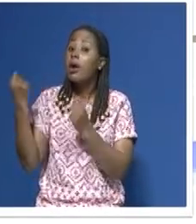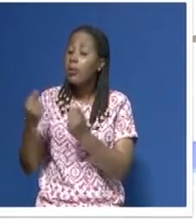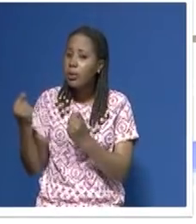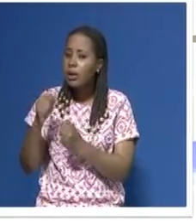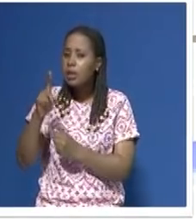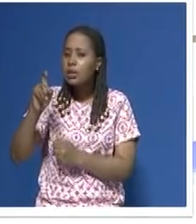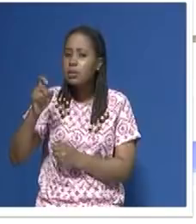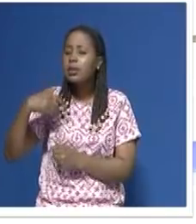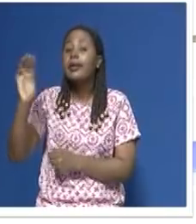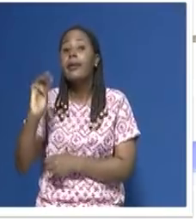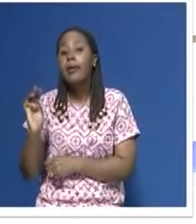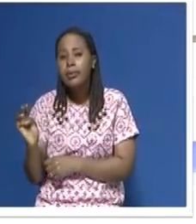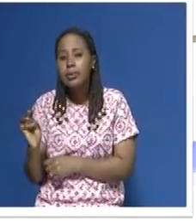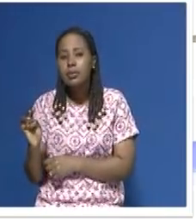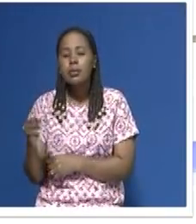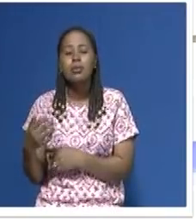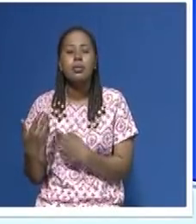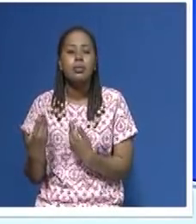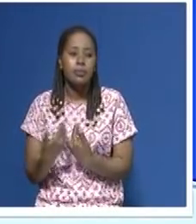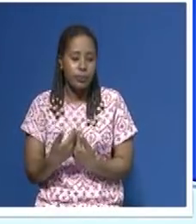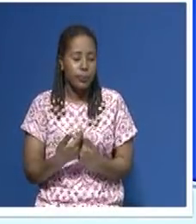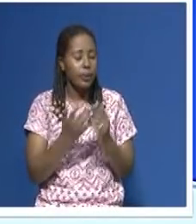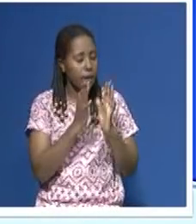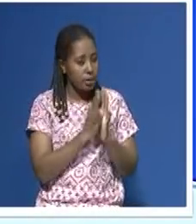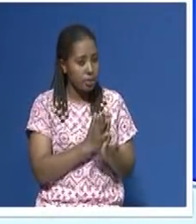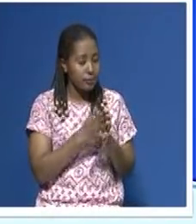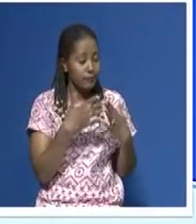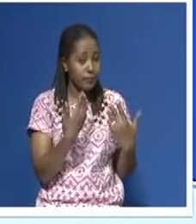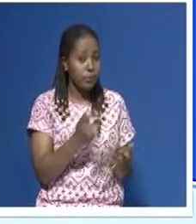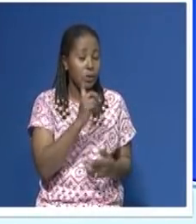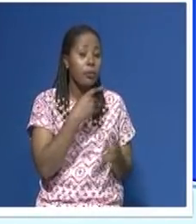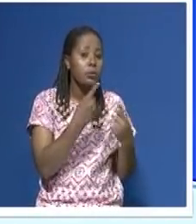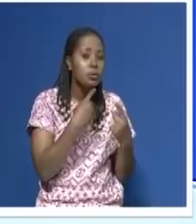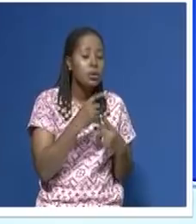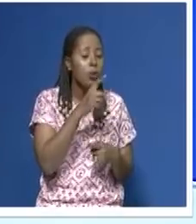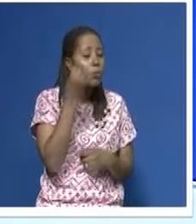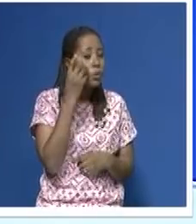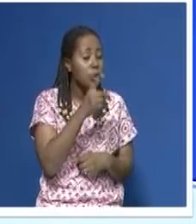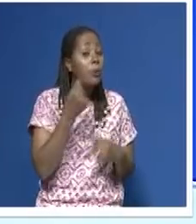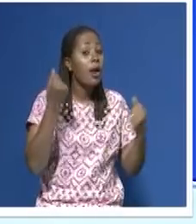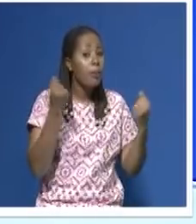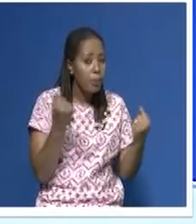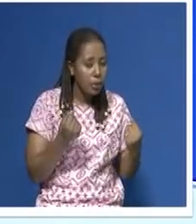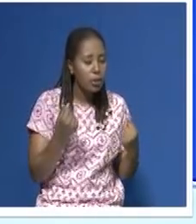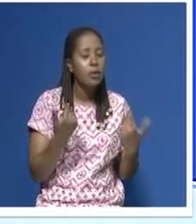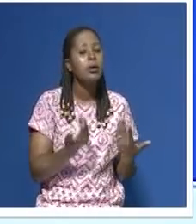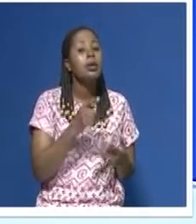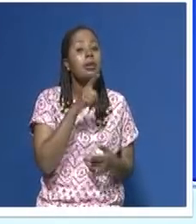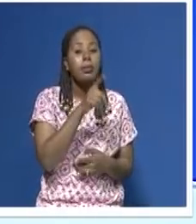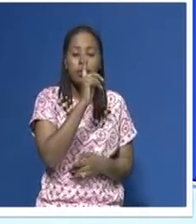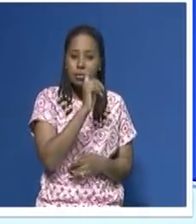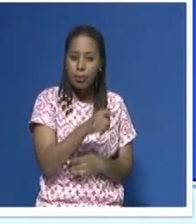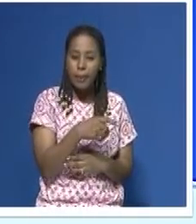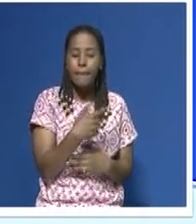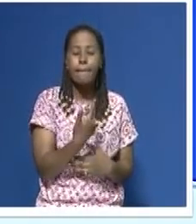amepona, hichi kirusi kinakuwa kinaenda wapi kama hakina tiba? Asante sana. Sasa tunapozungumza kwamba mgonjwa amepona, ni pale